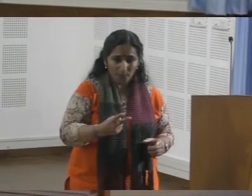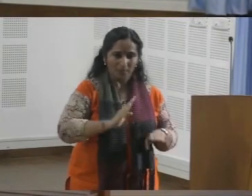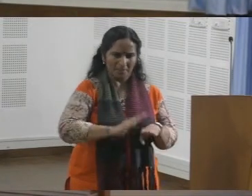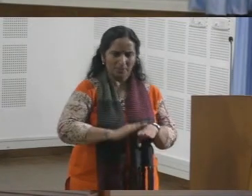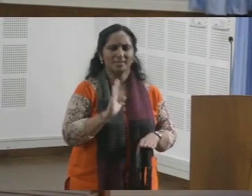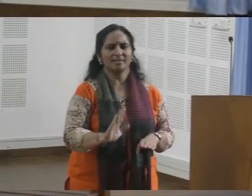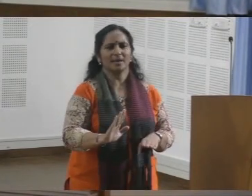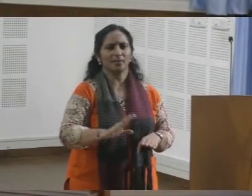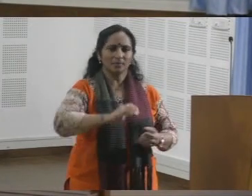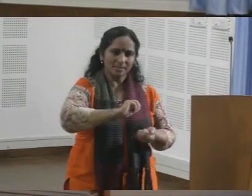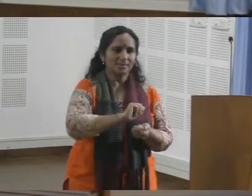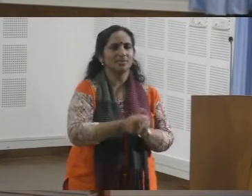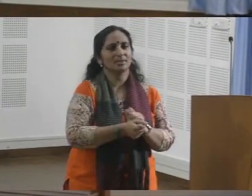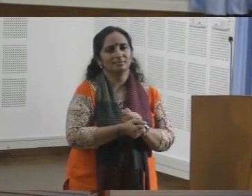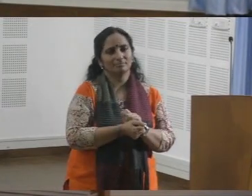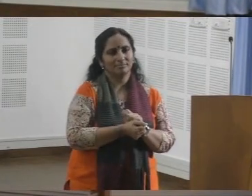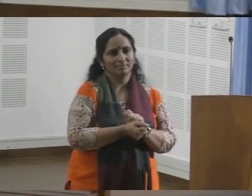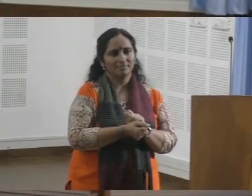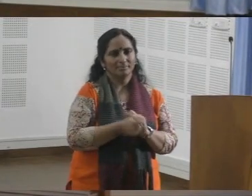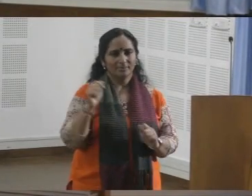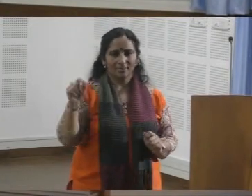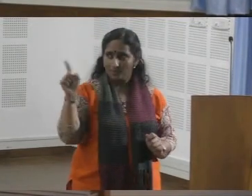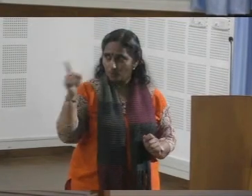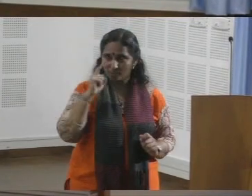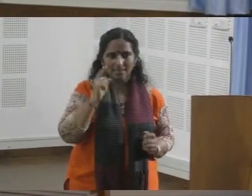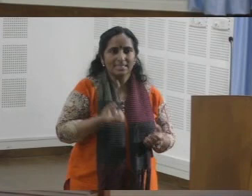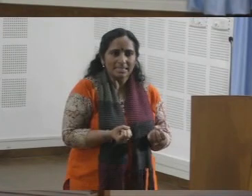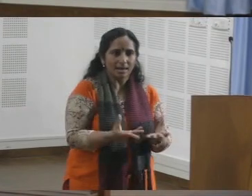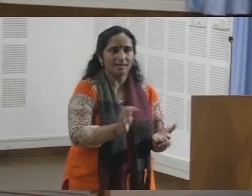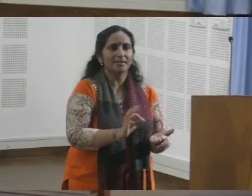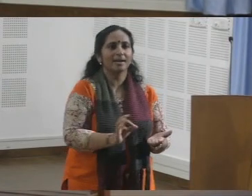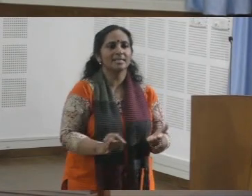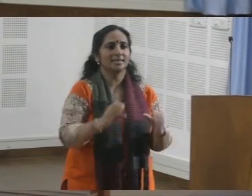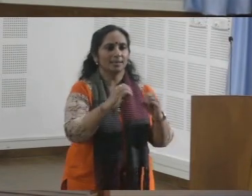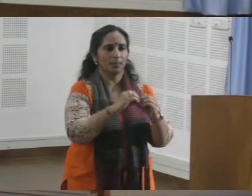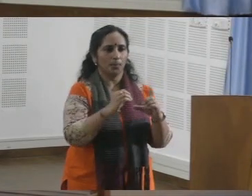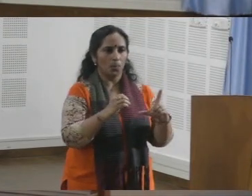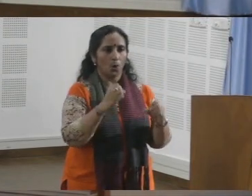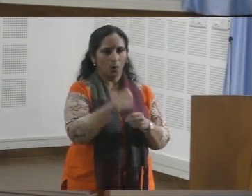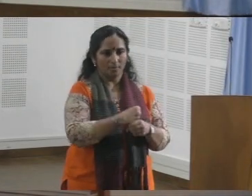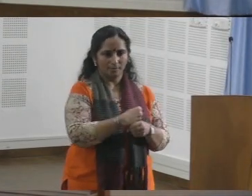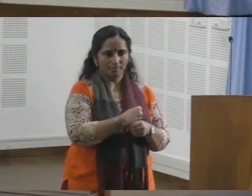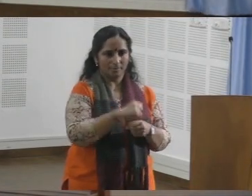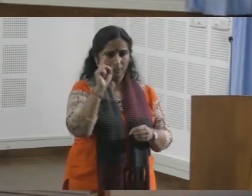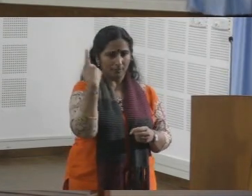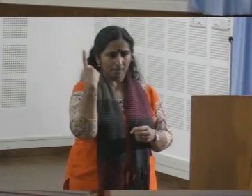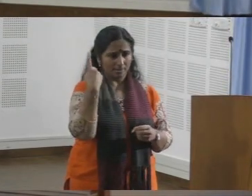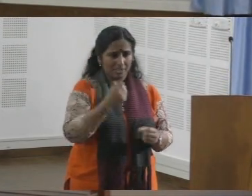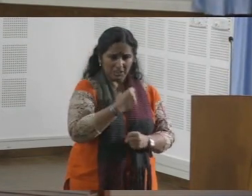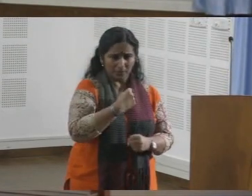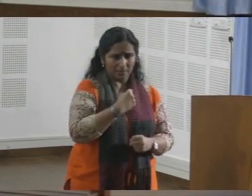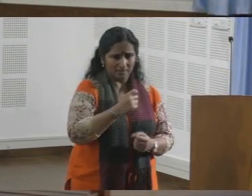കഴിവുകളൊന്നും ഉണ്ടായിരുന്നൊന്നുമില്ല. ഇപ്പോൾ ഞാനിങ്ങനെ എഴുതാനൊക്കെ തുടങ്ങി, ഇപ്പോൾ ബ്ലോഗിലൊക്കെ എഴുതാനൊക്കെ തുടങ്ങി. ഇപ്പോൾ ആദ്യമൊക്കെ ഭയങ്കര ബുദ്ധിമുട്ടായിരുന്നു, എനിക്ക് അങ്ങനെയുള്ള